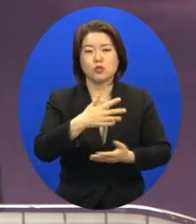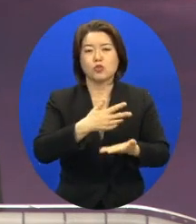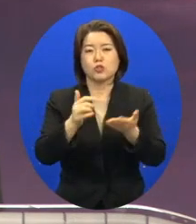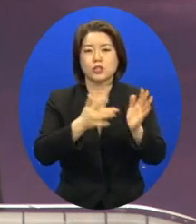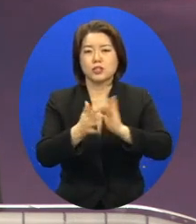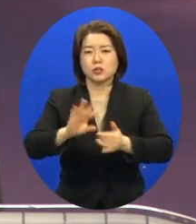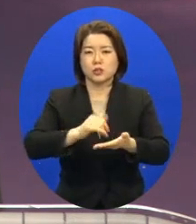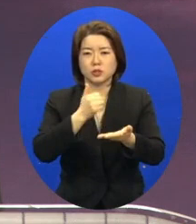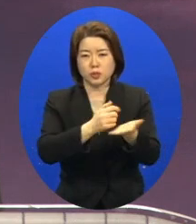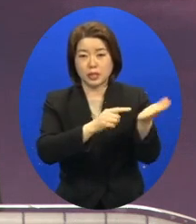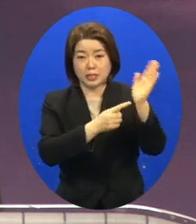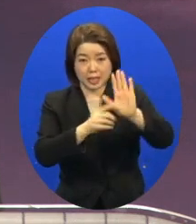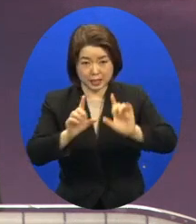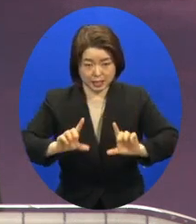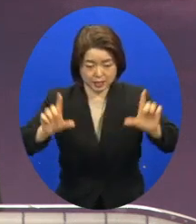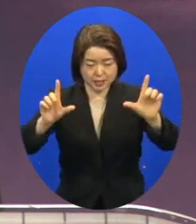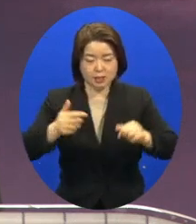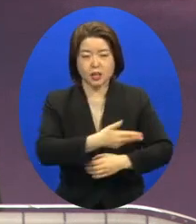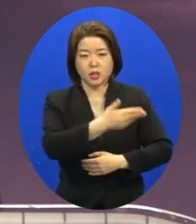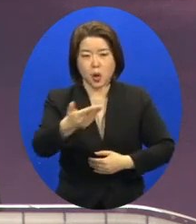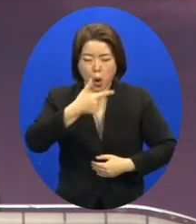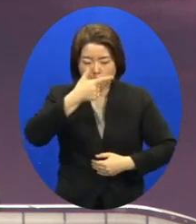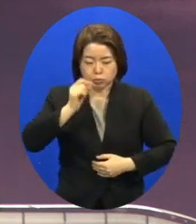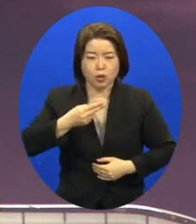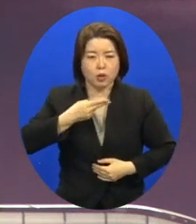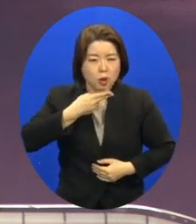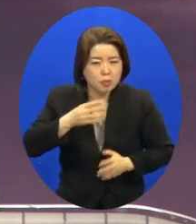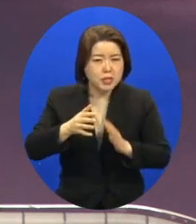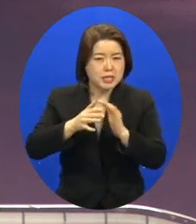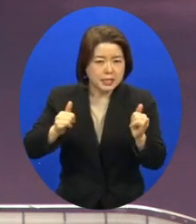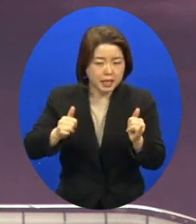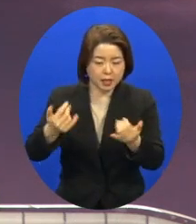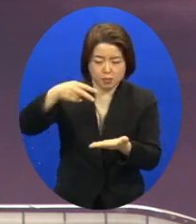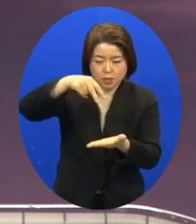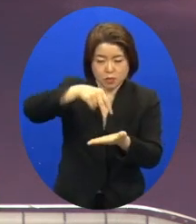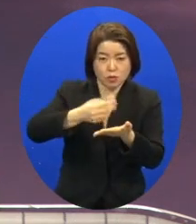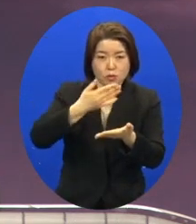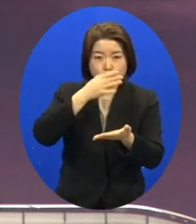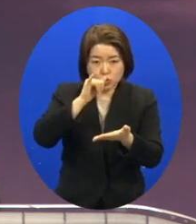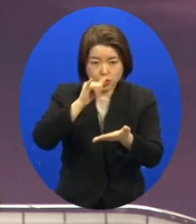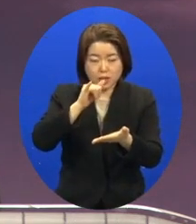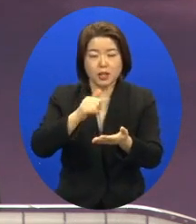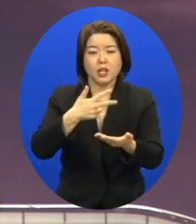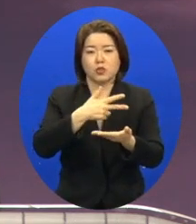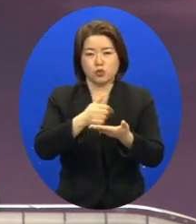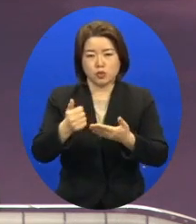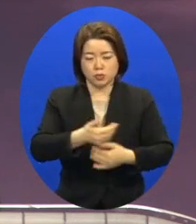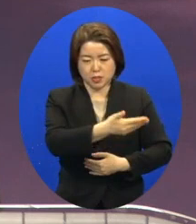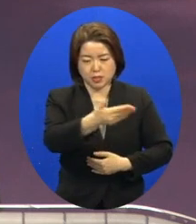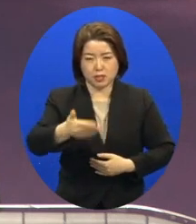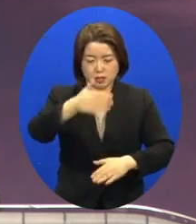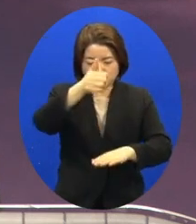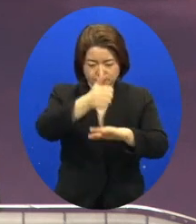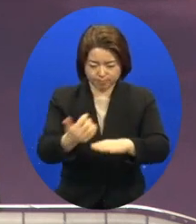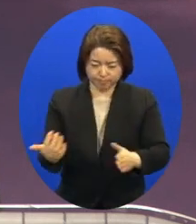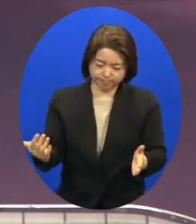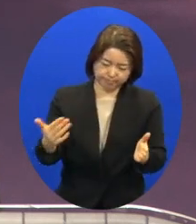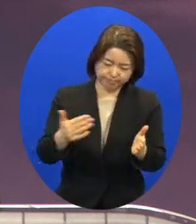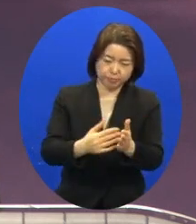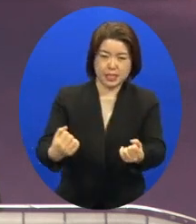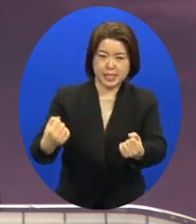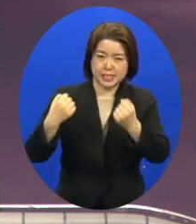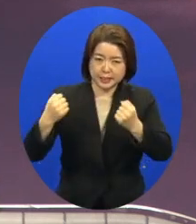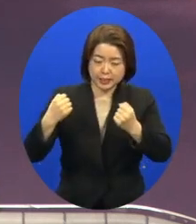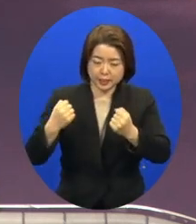날에 여러분이 흠 잡을 데 없는 사람으로 설 수 있도록 주님께서 여러분을 끝까지